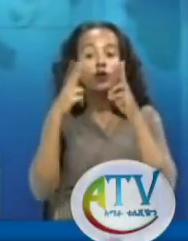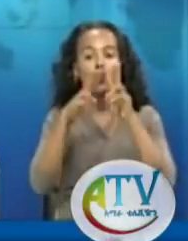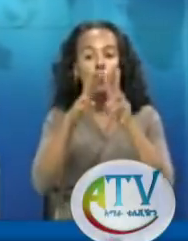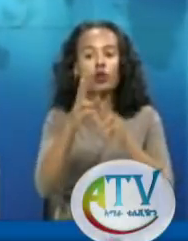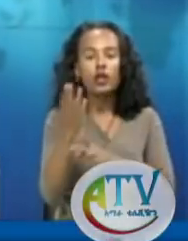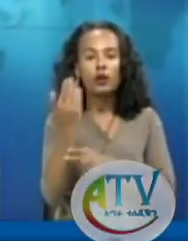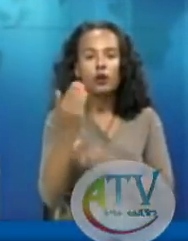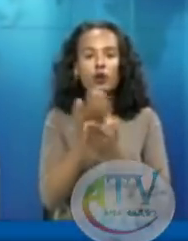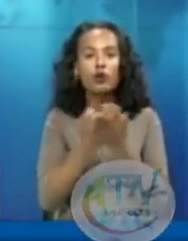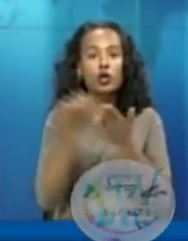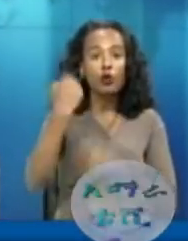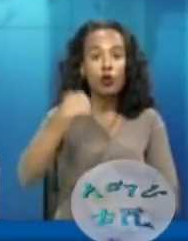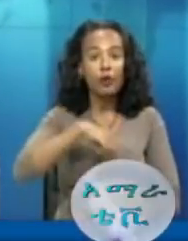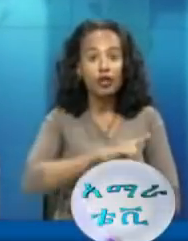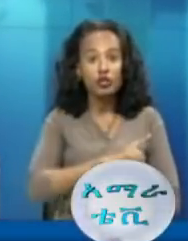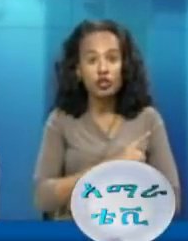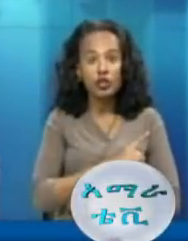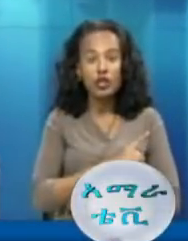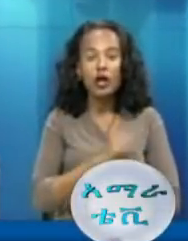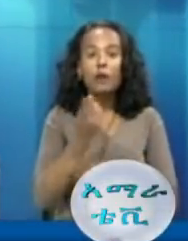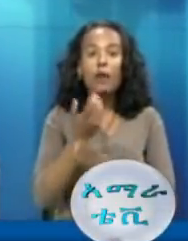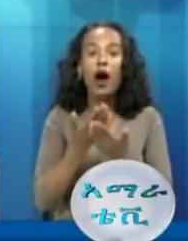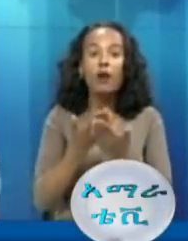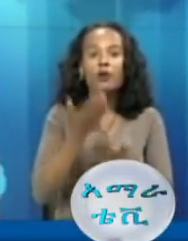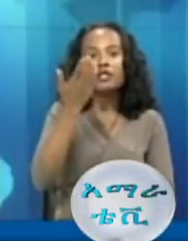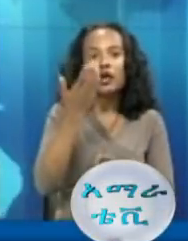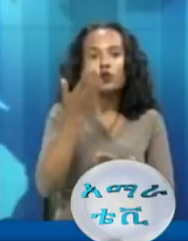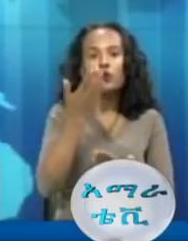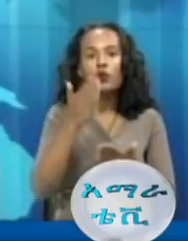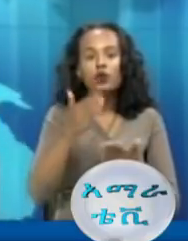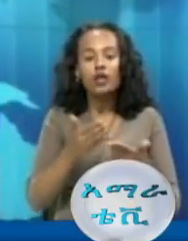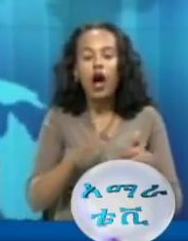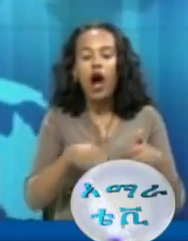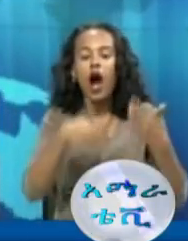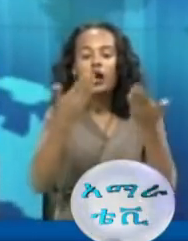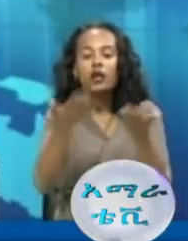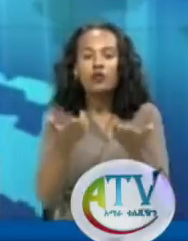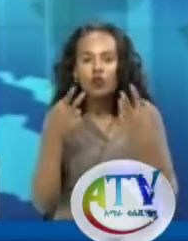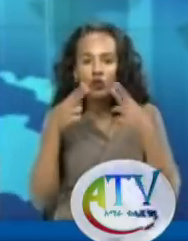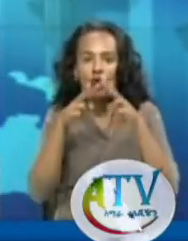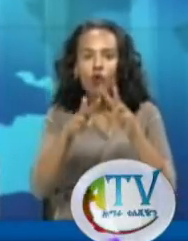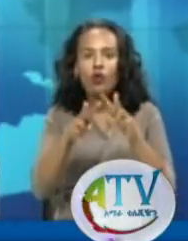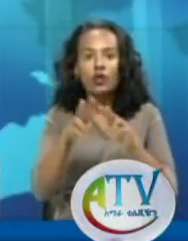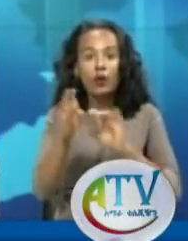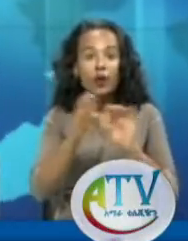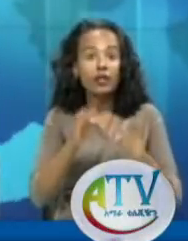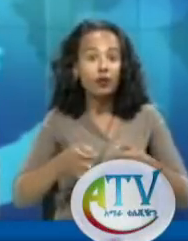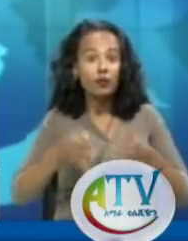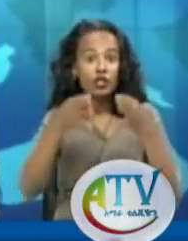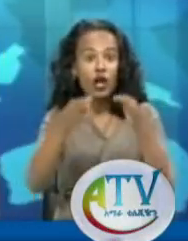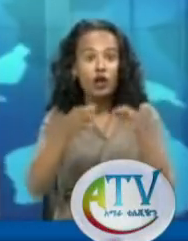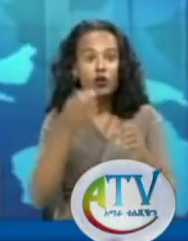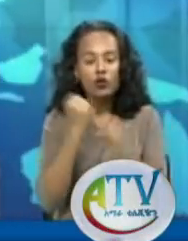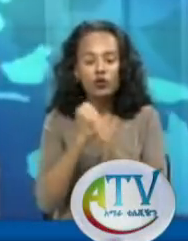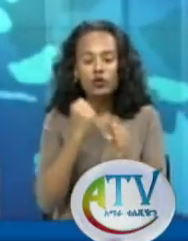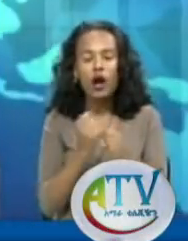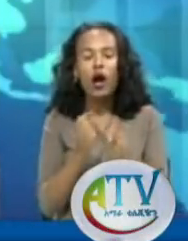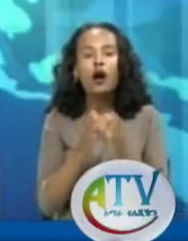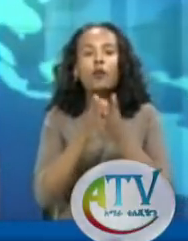የነበረውን ኢኮኖሚያችንን በአመዛኙ ወደ አቅርቦት ተኮር የማሸጋገሩ ስራ